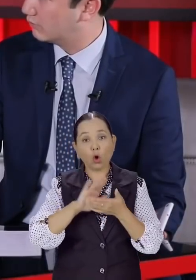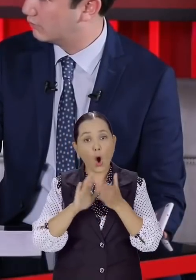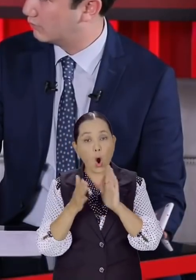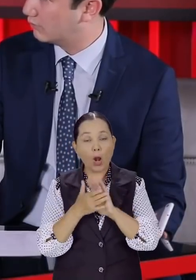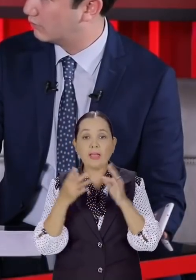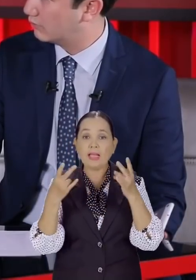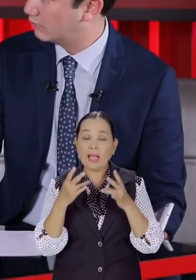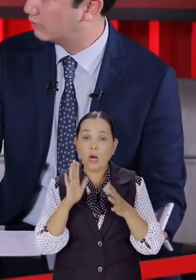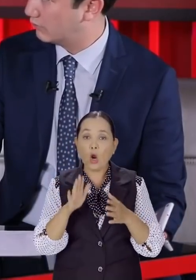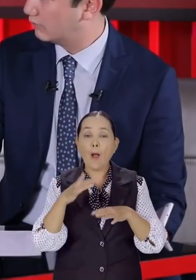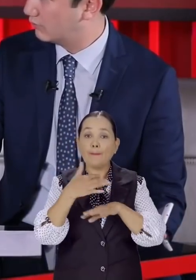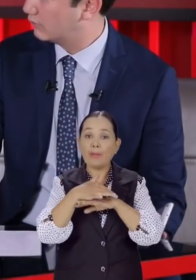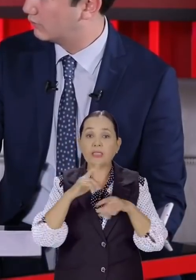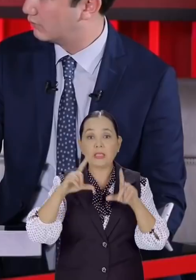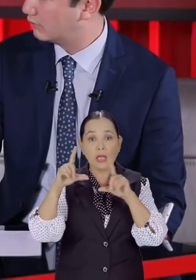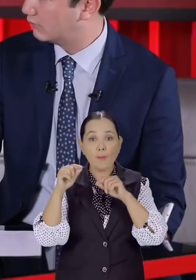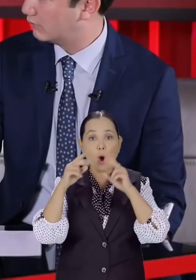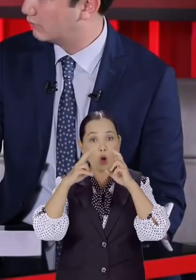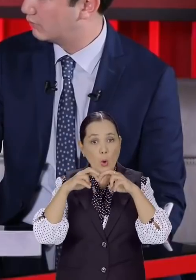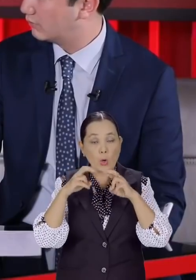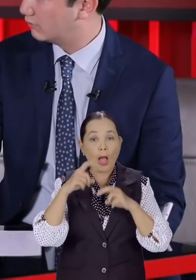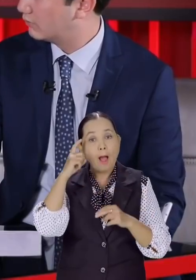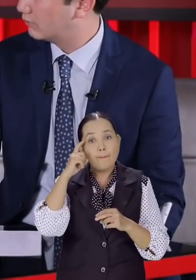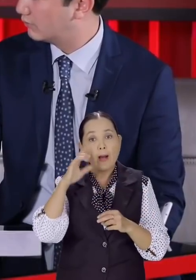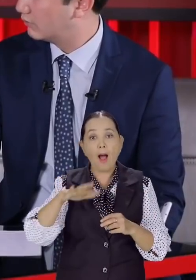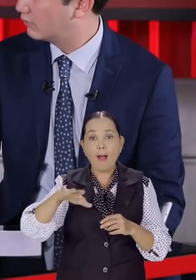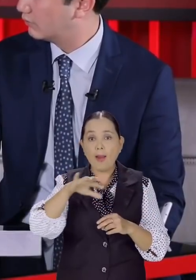holatni kerak bo'lsa manzilli borib o'rganib,